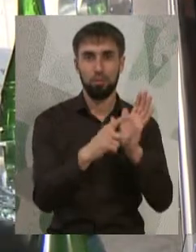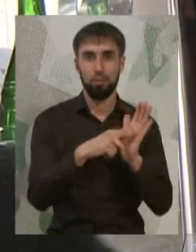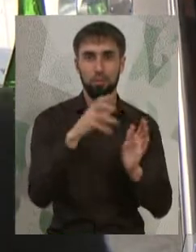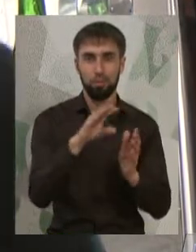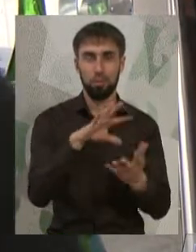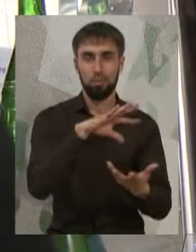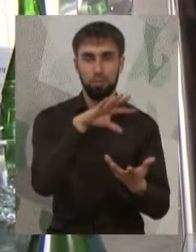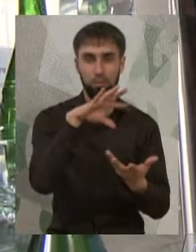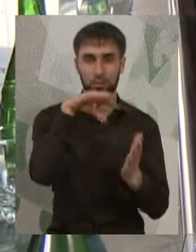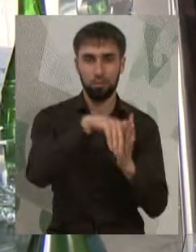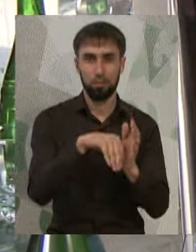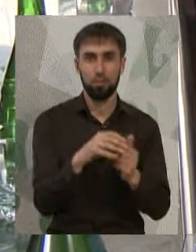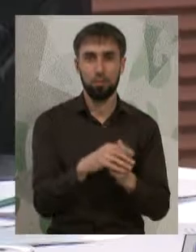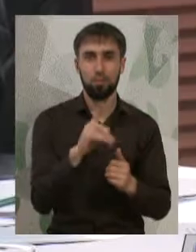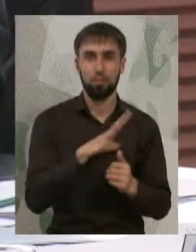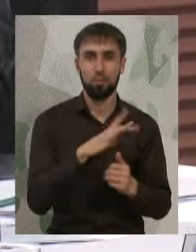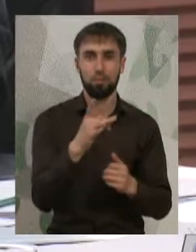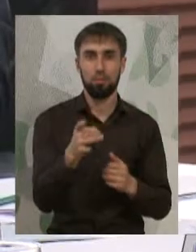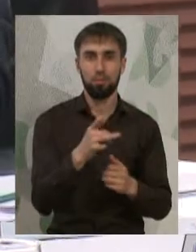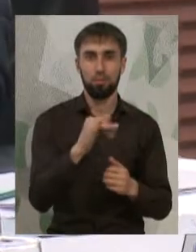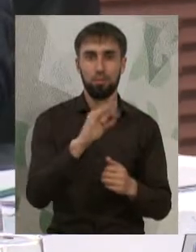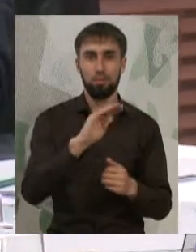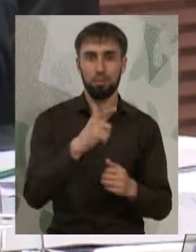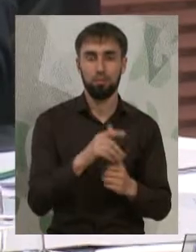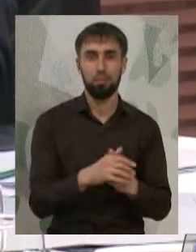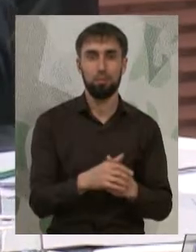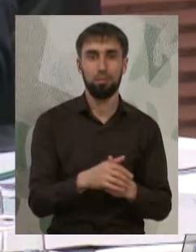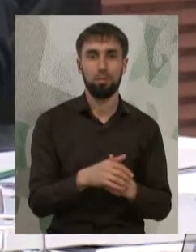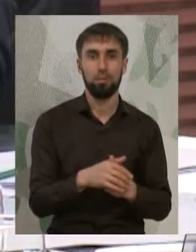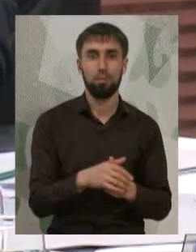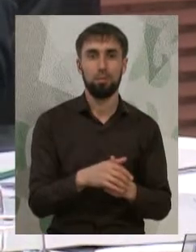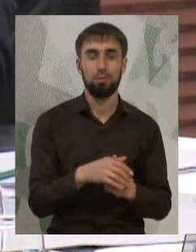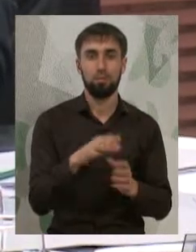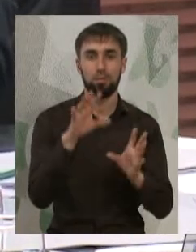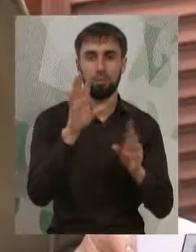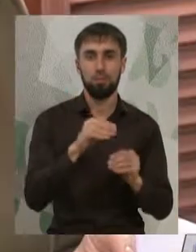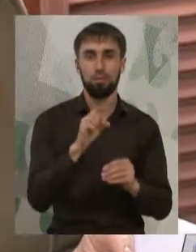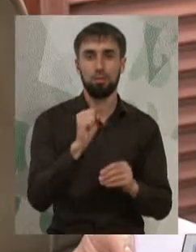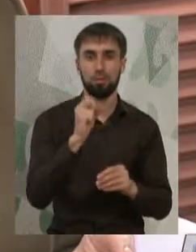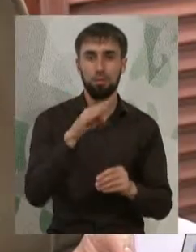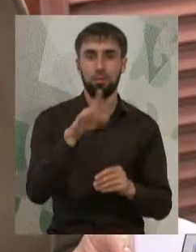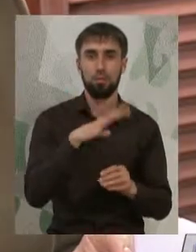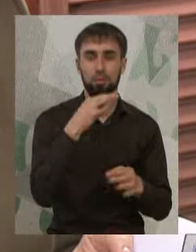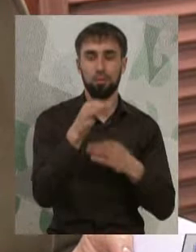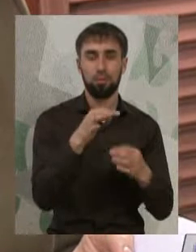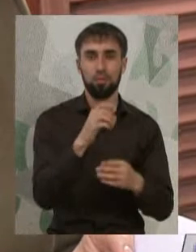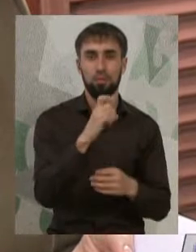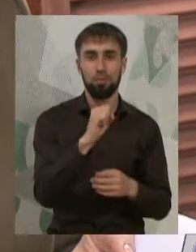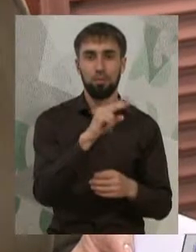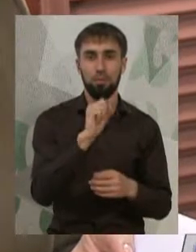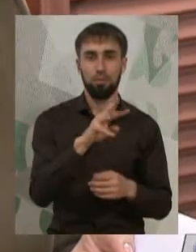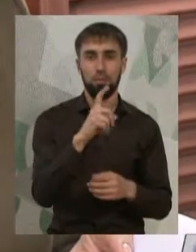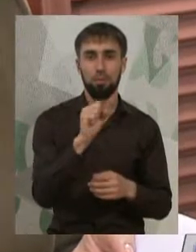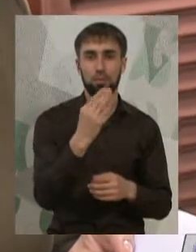на региональном уровне подготовить и принять целый ряд нормативно-правовых актов, обозначил в своем докладе Адам Хашагульгов. Подводя